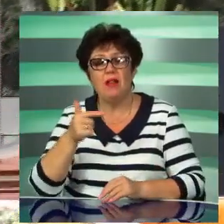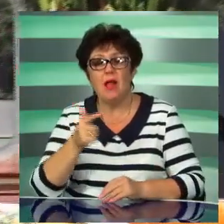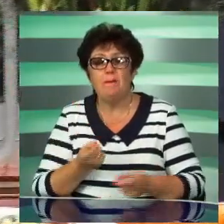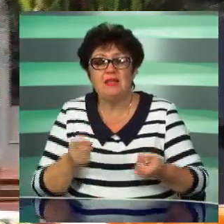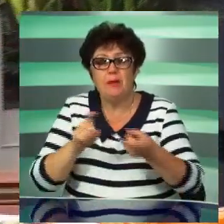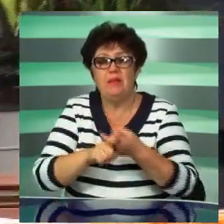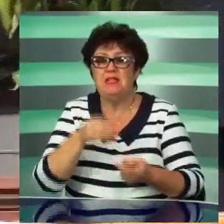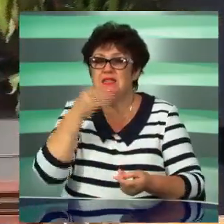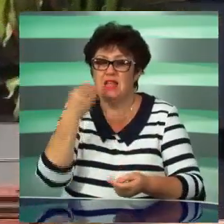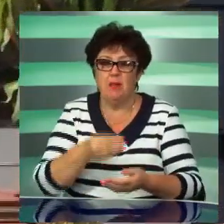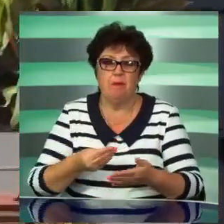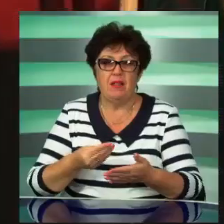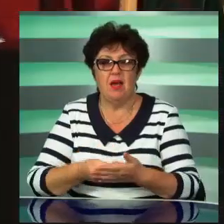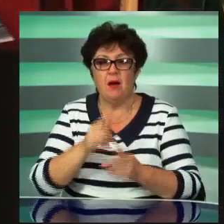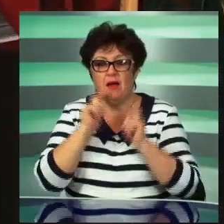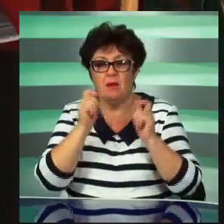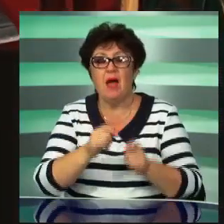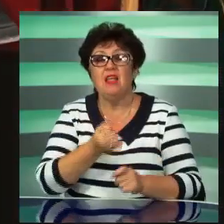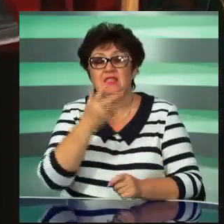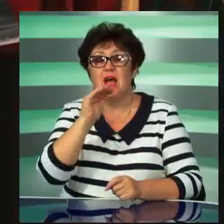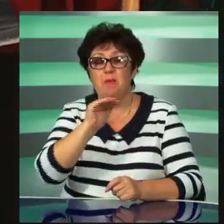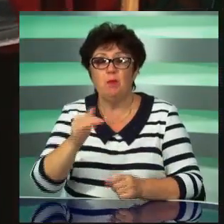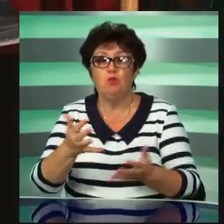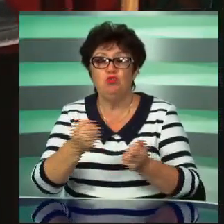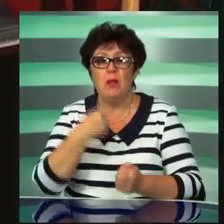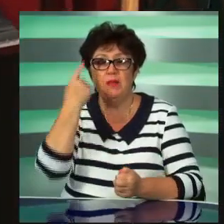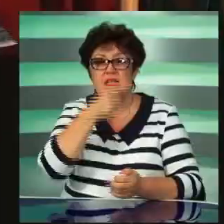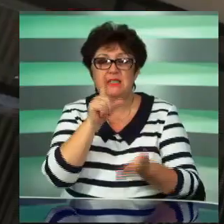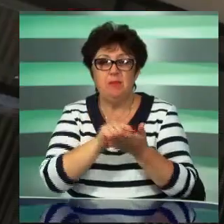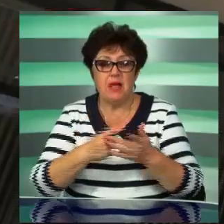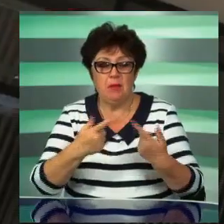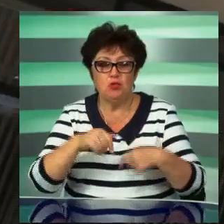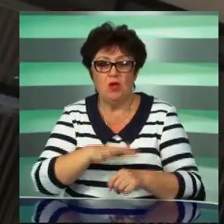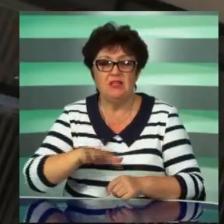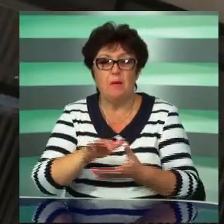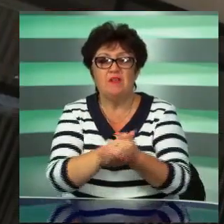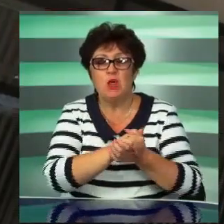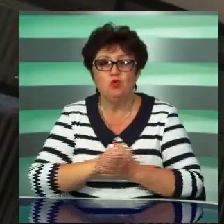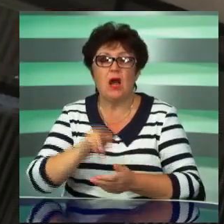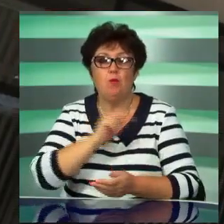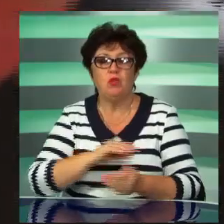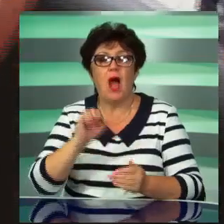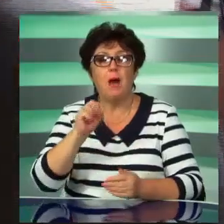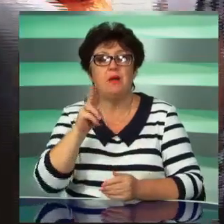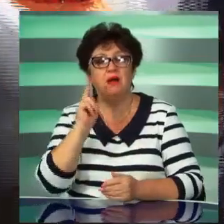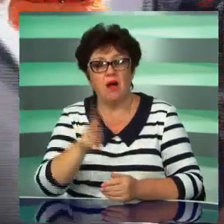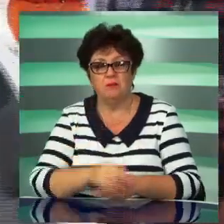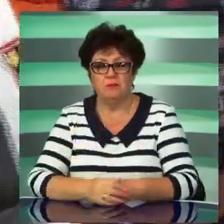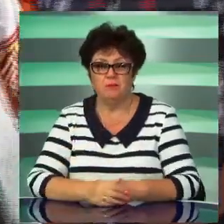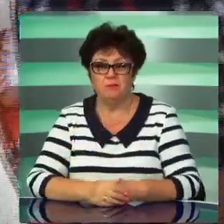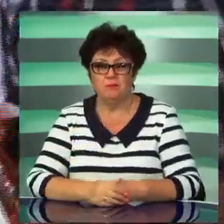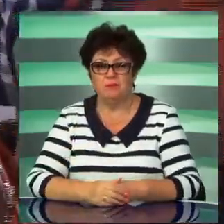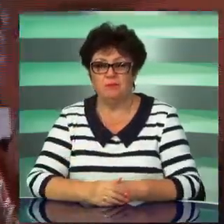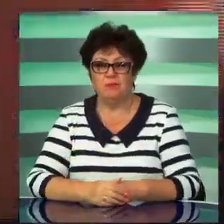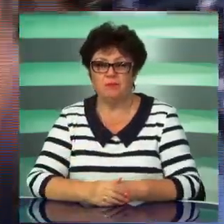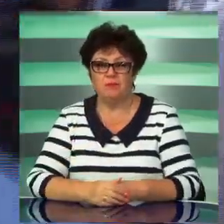подкрепил ценным подарком. А несколько ребят получили именные стипендии от областной организации профсоюза работников АПК. Андрей Мамошин, Сергей